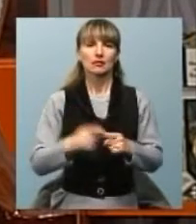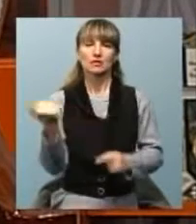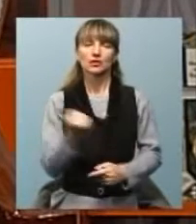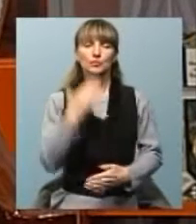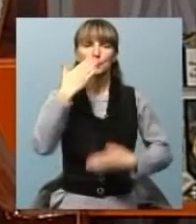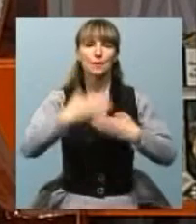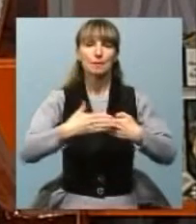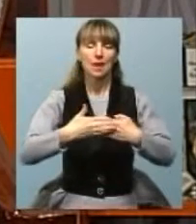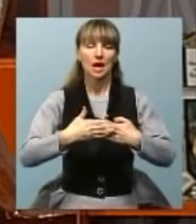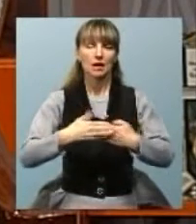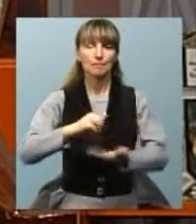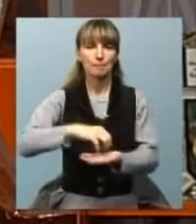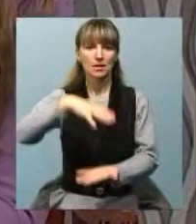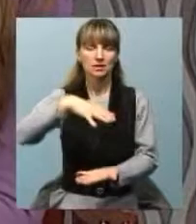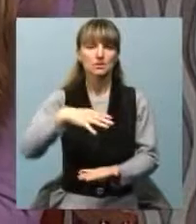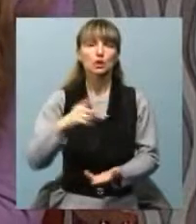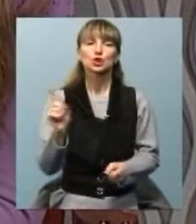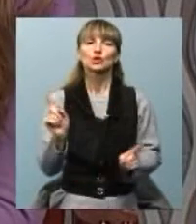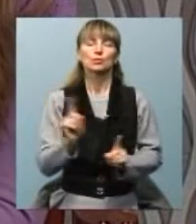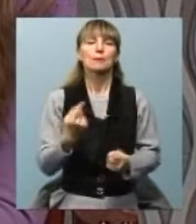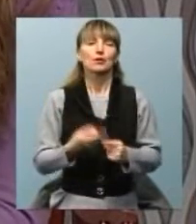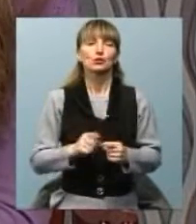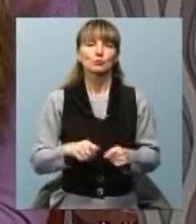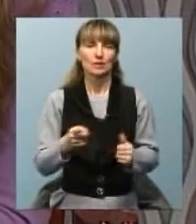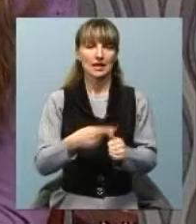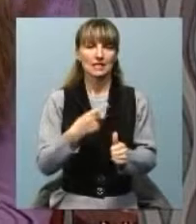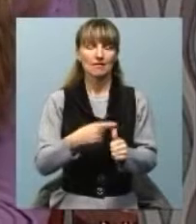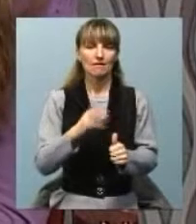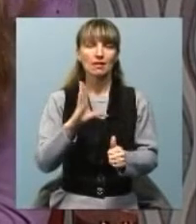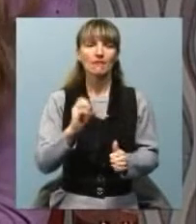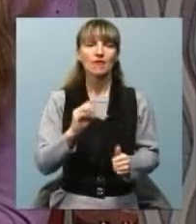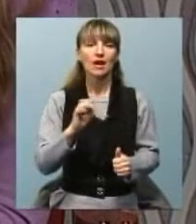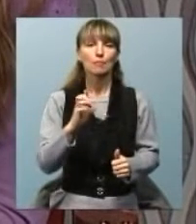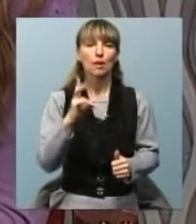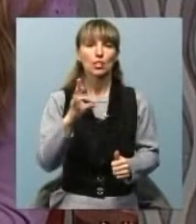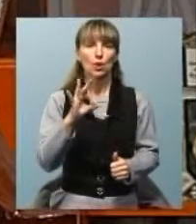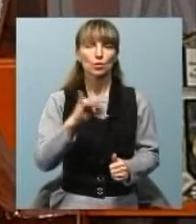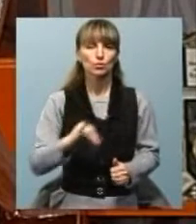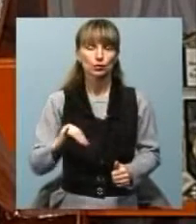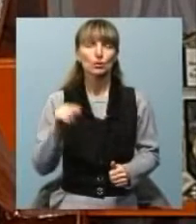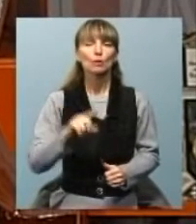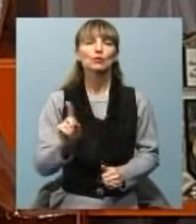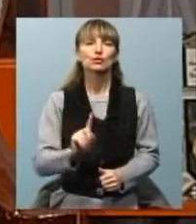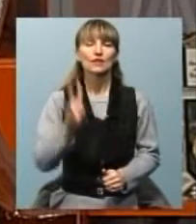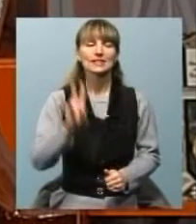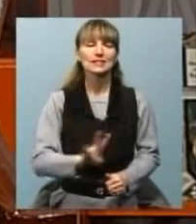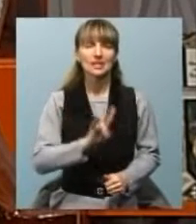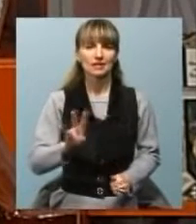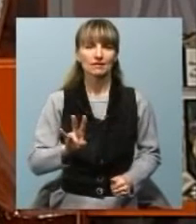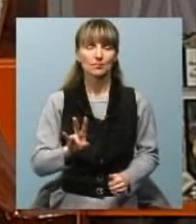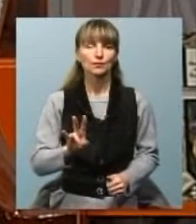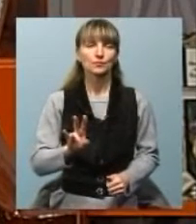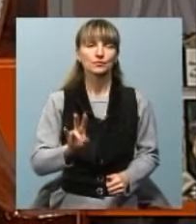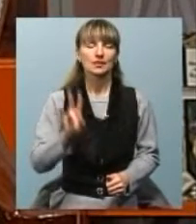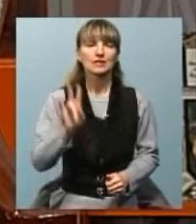тиждень перед Великоднем. Що, чому саме її називають вербною неділею? Тому що в церкві святять